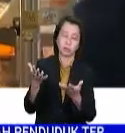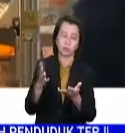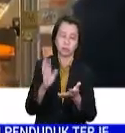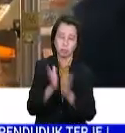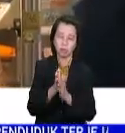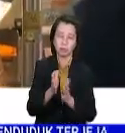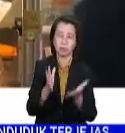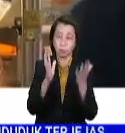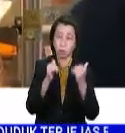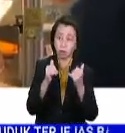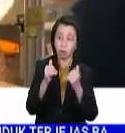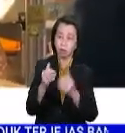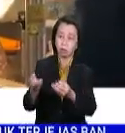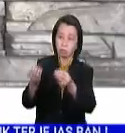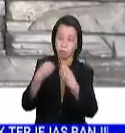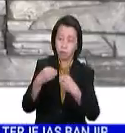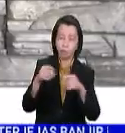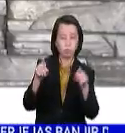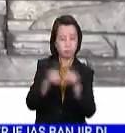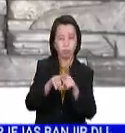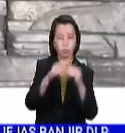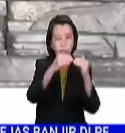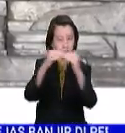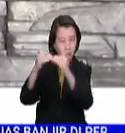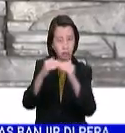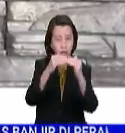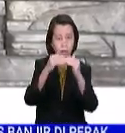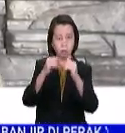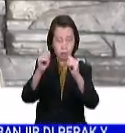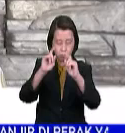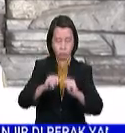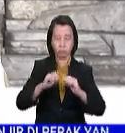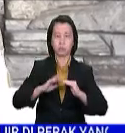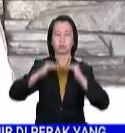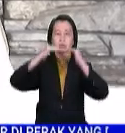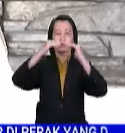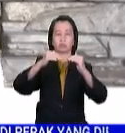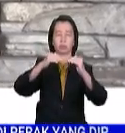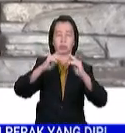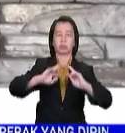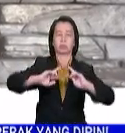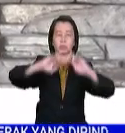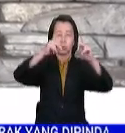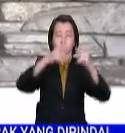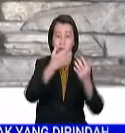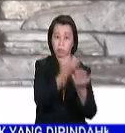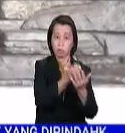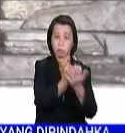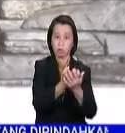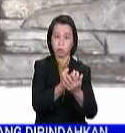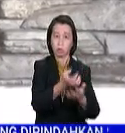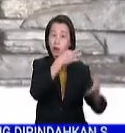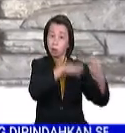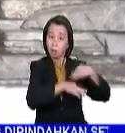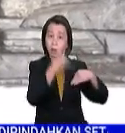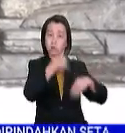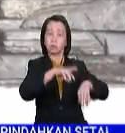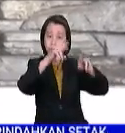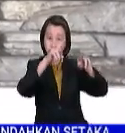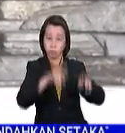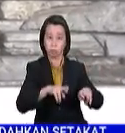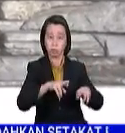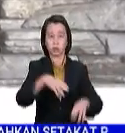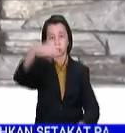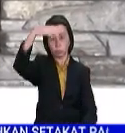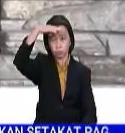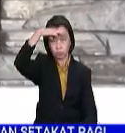dengan pemberian yang sama rata ini dapat melonjakkan ekonomi khasnya kepada rakyat